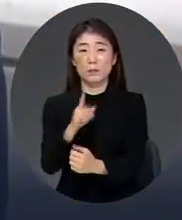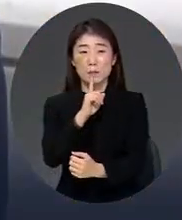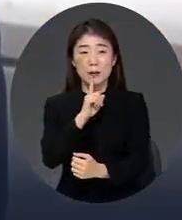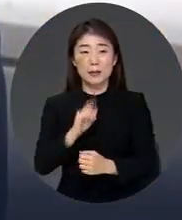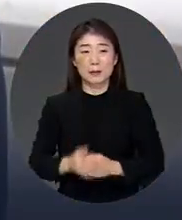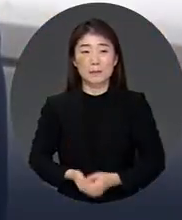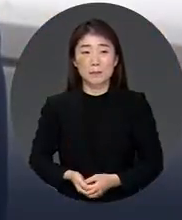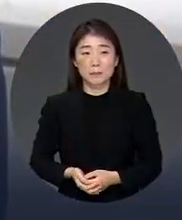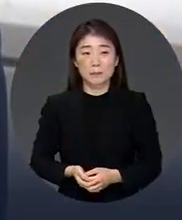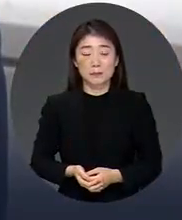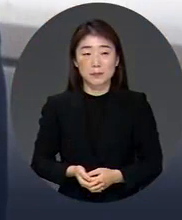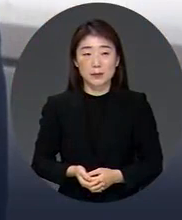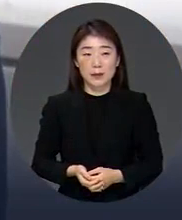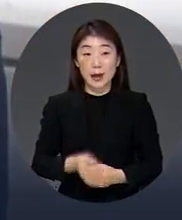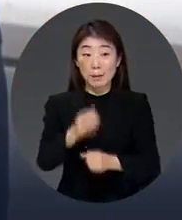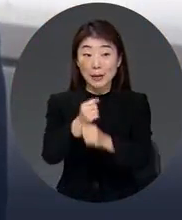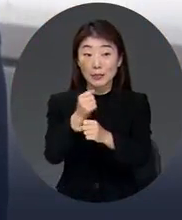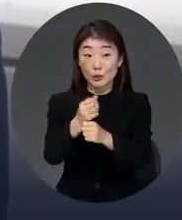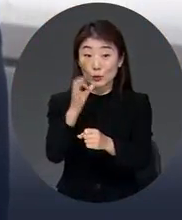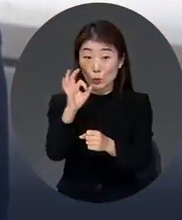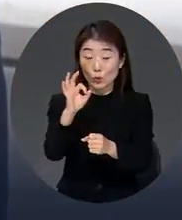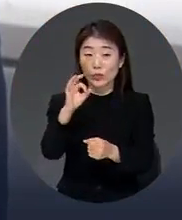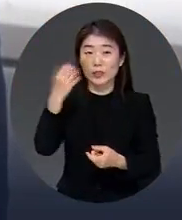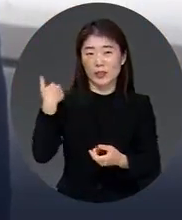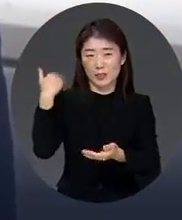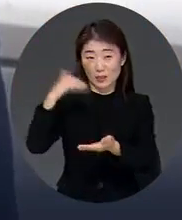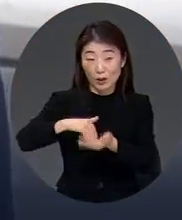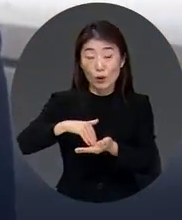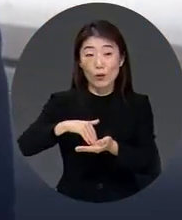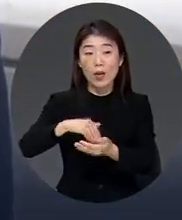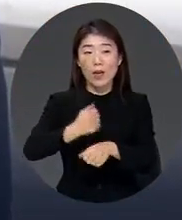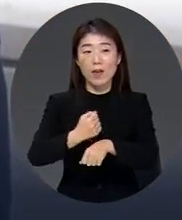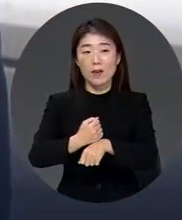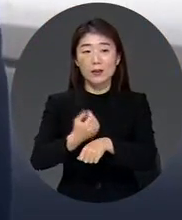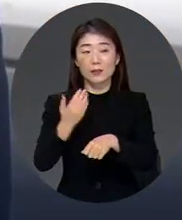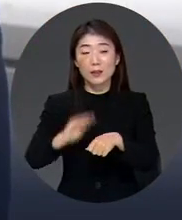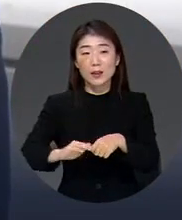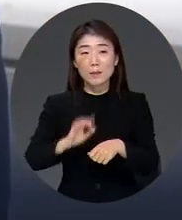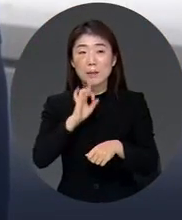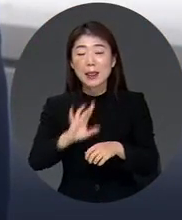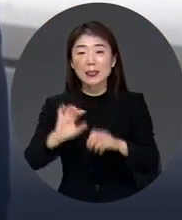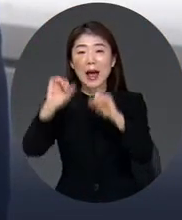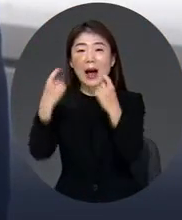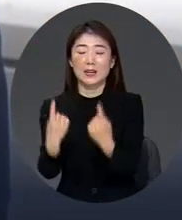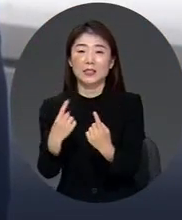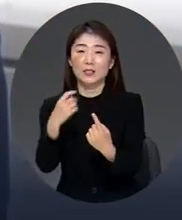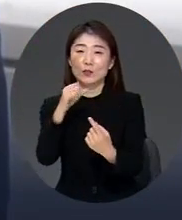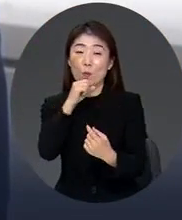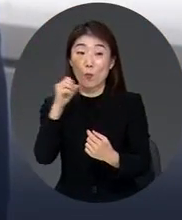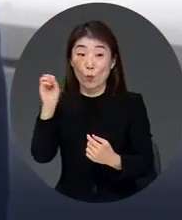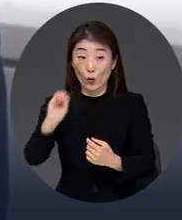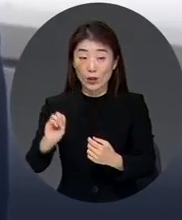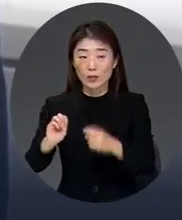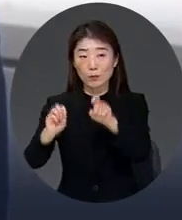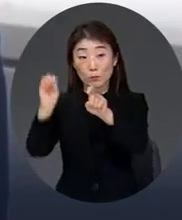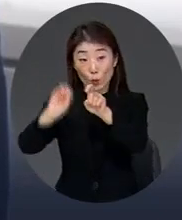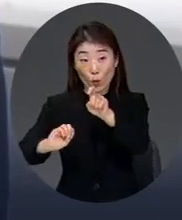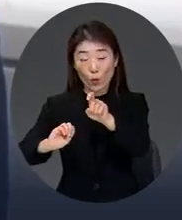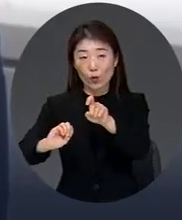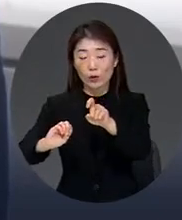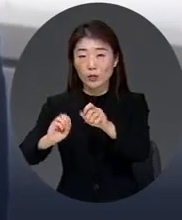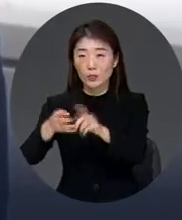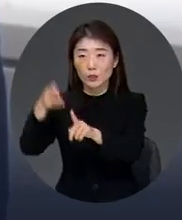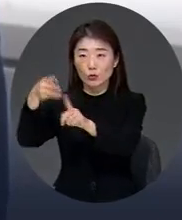발행하던 규모는 가능한 그대로 유지를 하려고 합니다. 단지 할인율을 저희들이 10% 하던 것을 조금